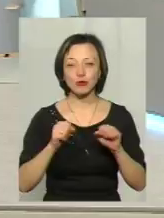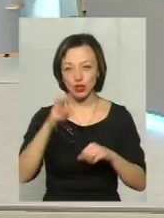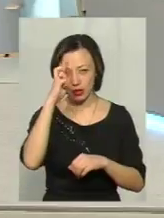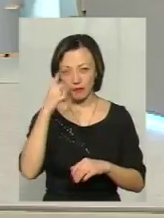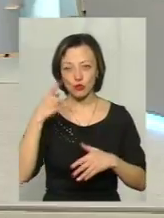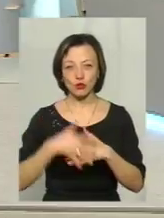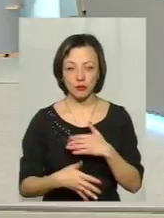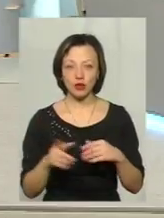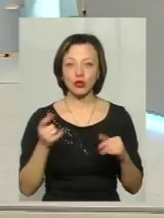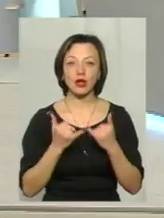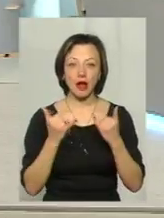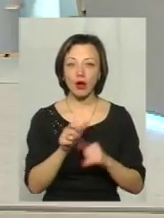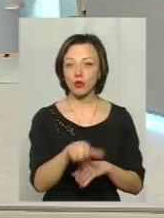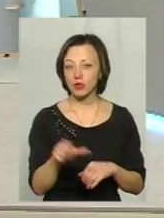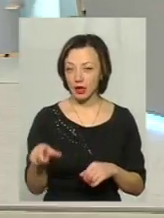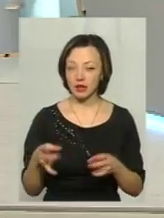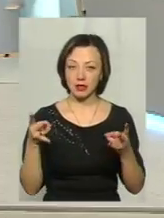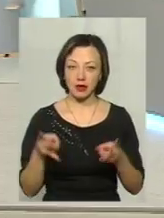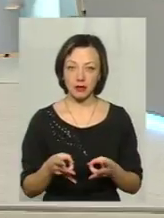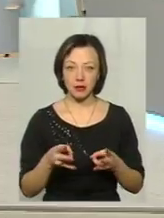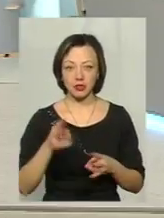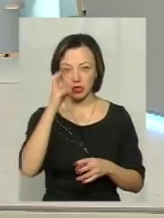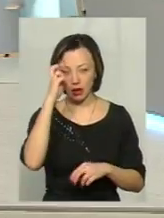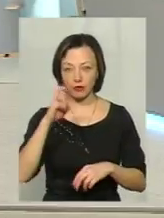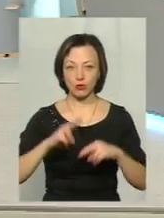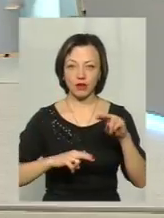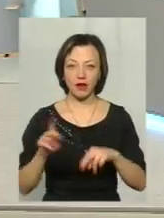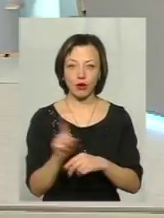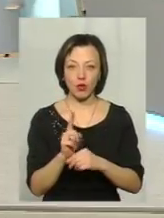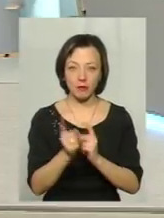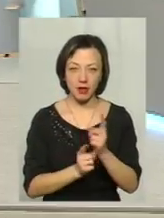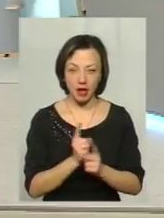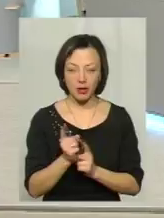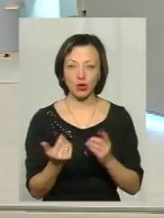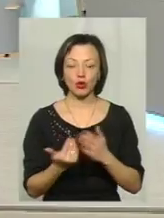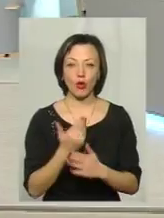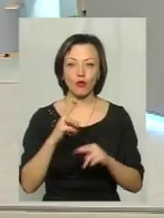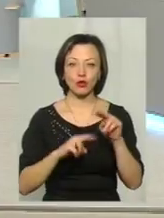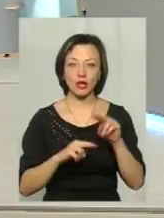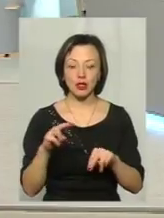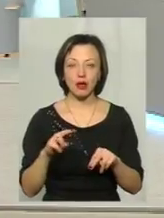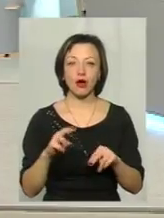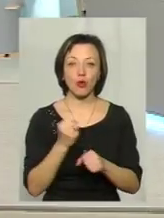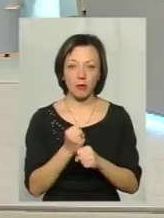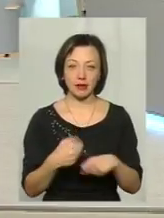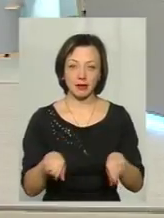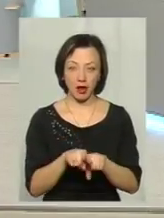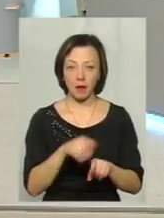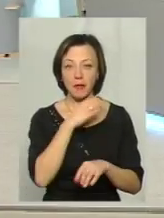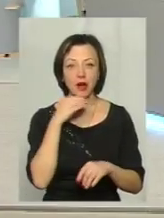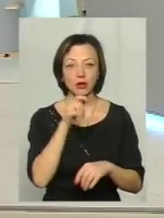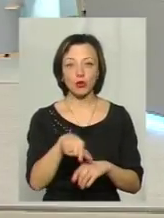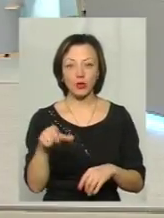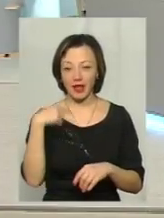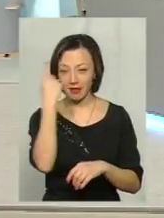наша зрозуміє, що для людей треба державні будівельні норми міняти і в нових будинках робити таке. Багато людей